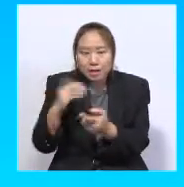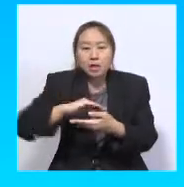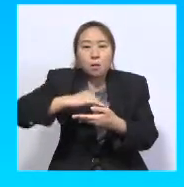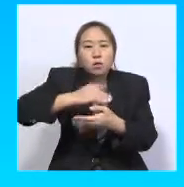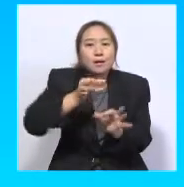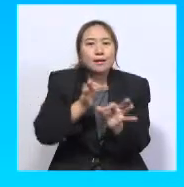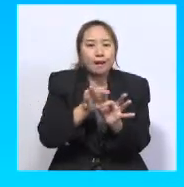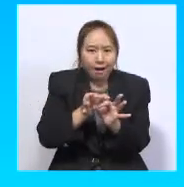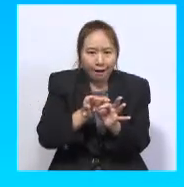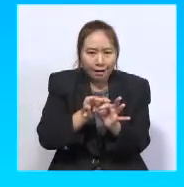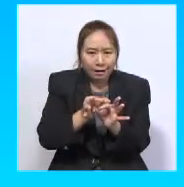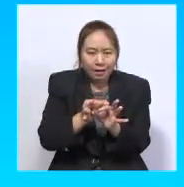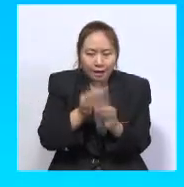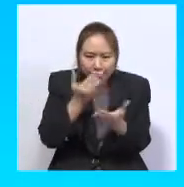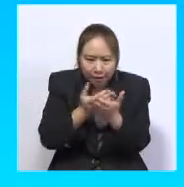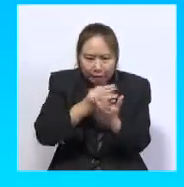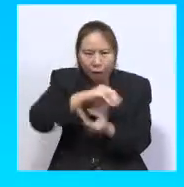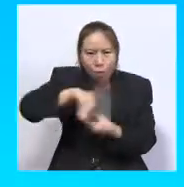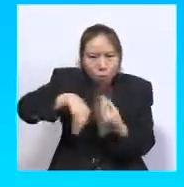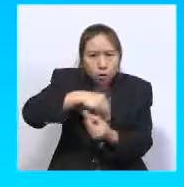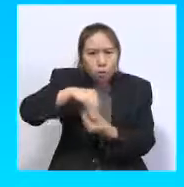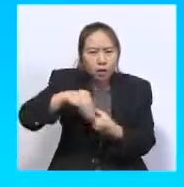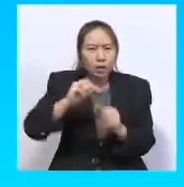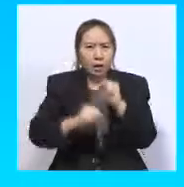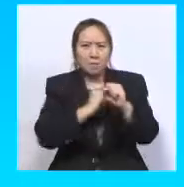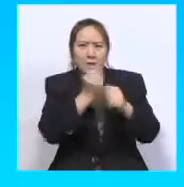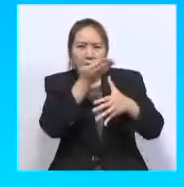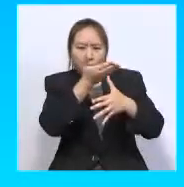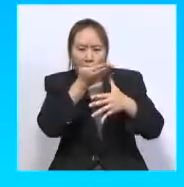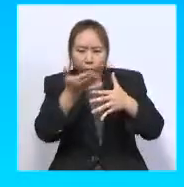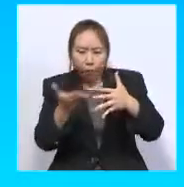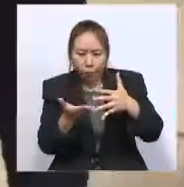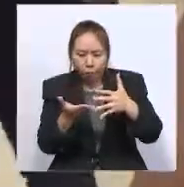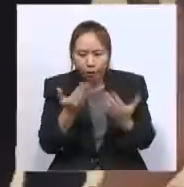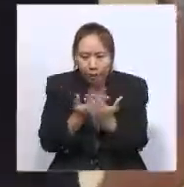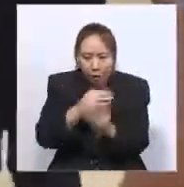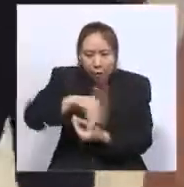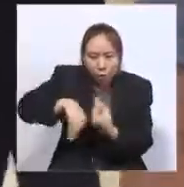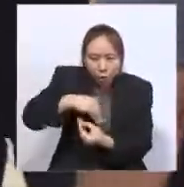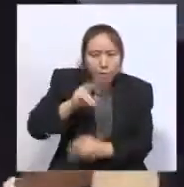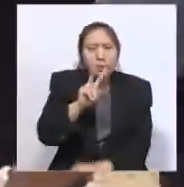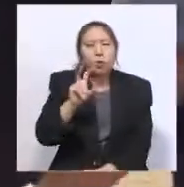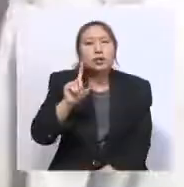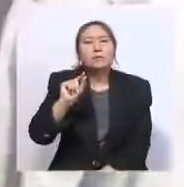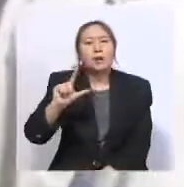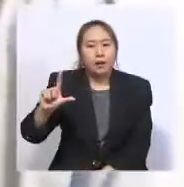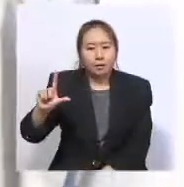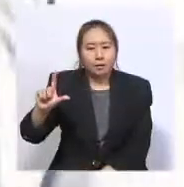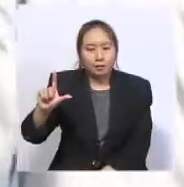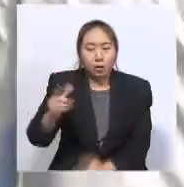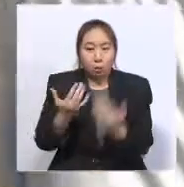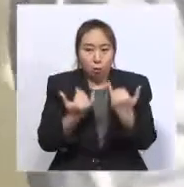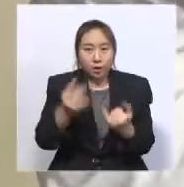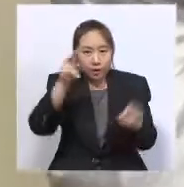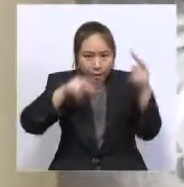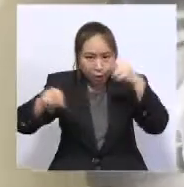มุดบัญชีเงินฝากค่ะที่มียอดเงินหมุนเวียนตั้งแต่ต้นปีเนี่ยถึงกว่า220ล้านบาทเลยทีเดียวโดยการตรวจ